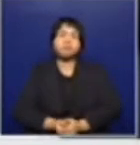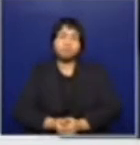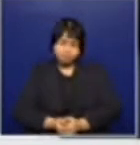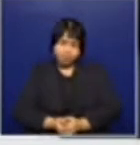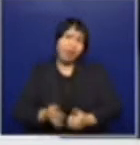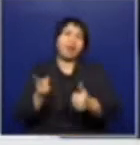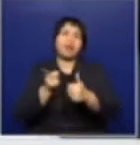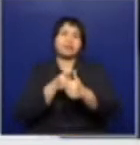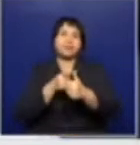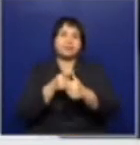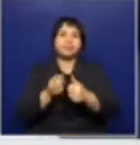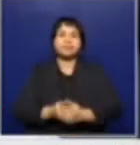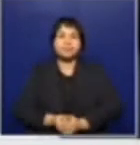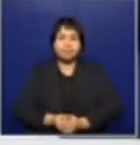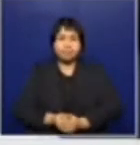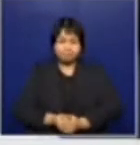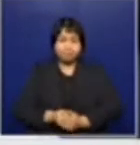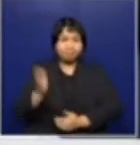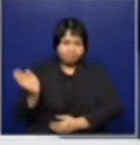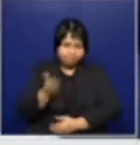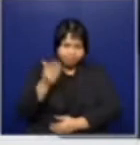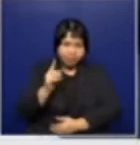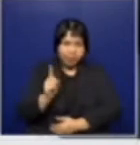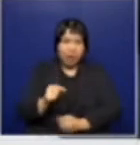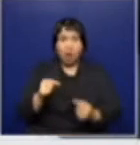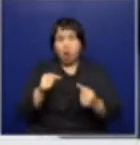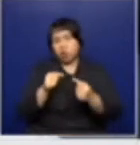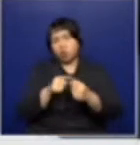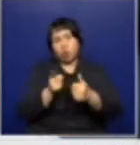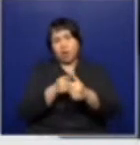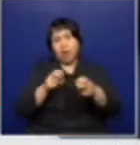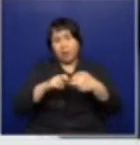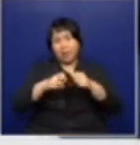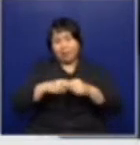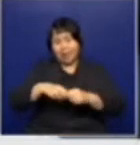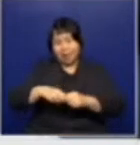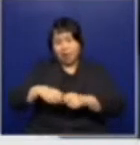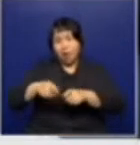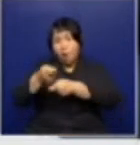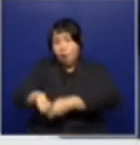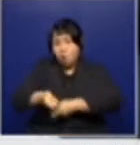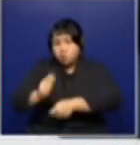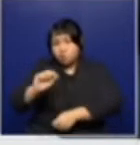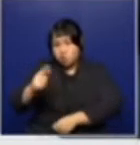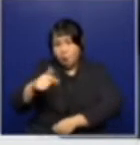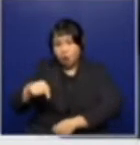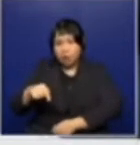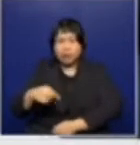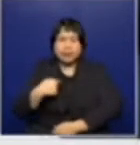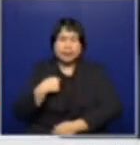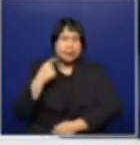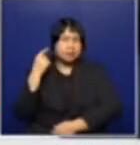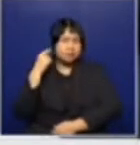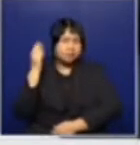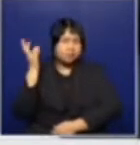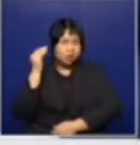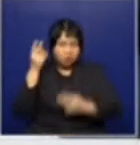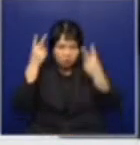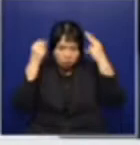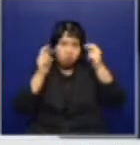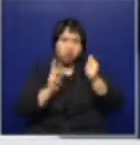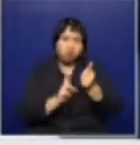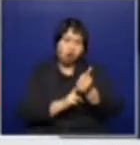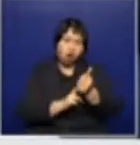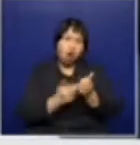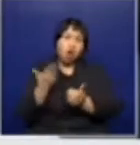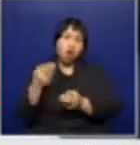งครับผมไปเร็วนะครับเรื่องค่าโง่เหมืองทองอัคราผมฟังท่านรองนายกรัฐมนตรีขออนุญ